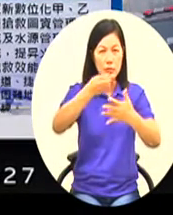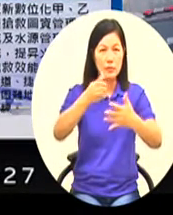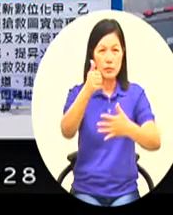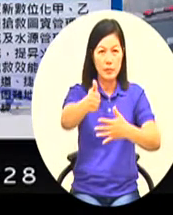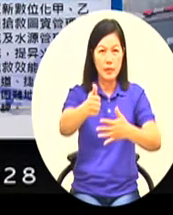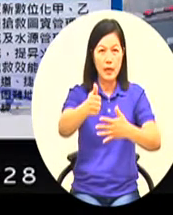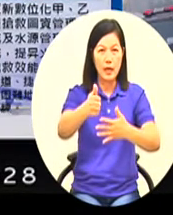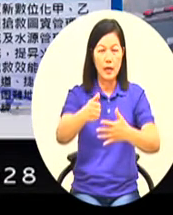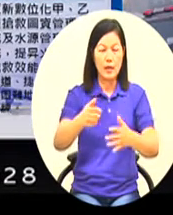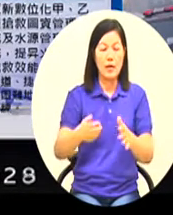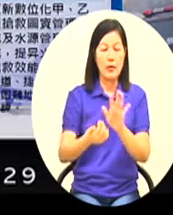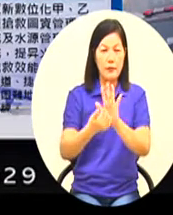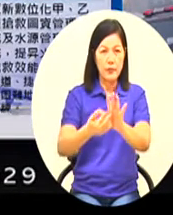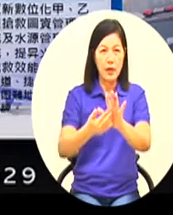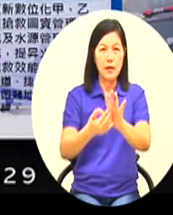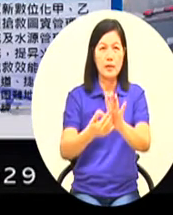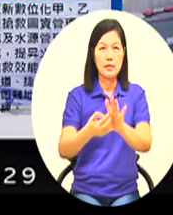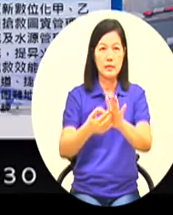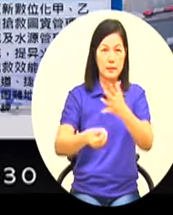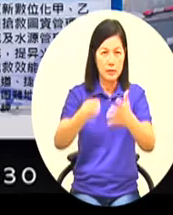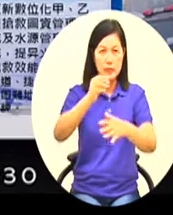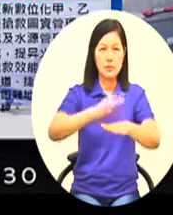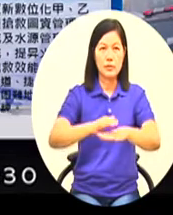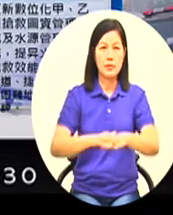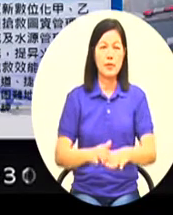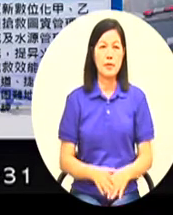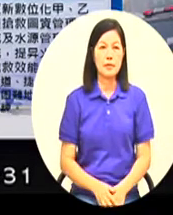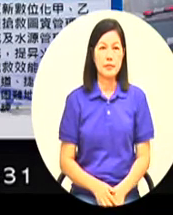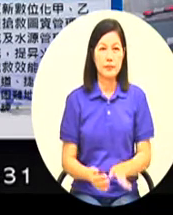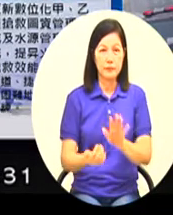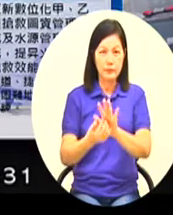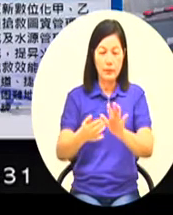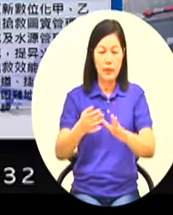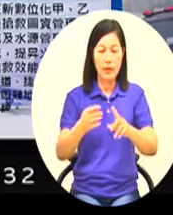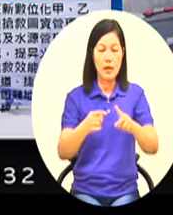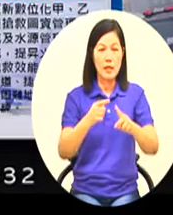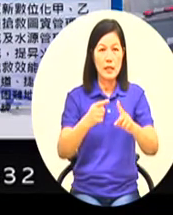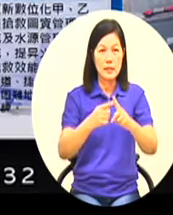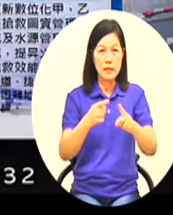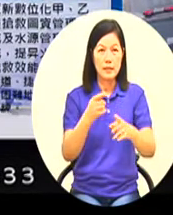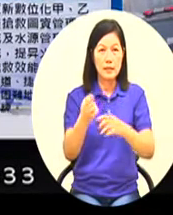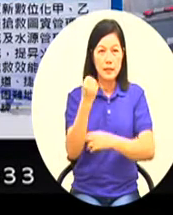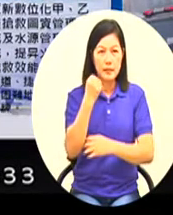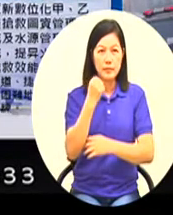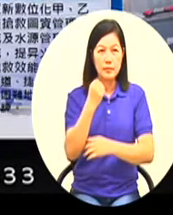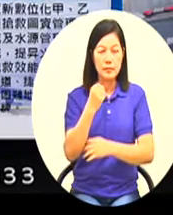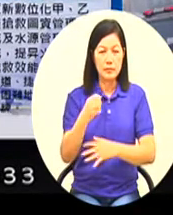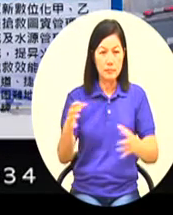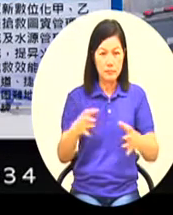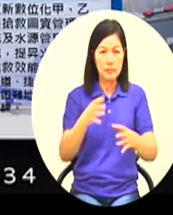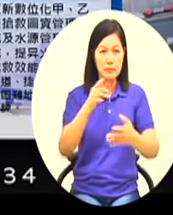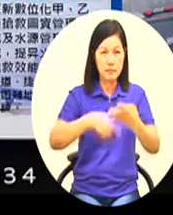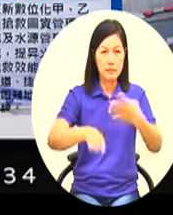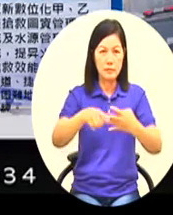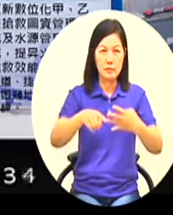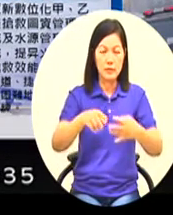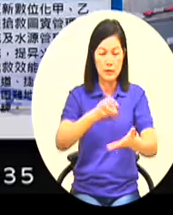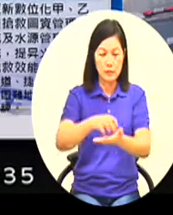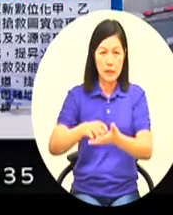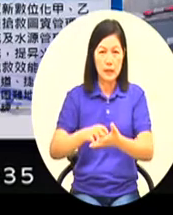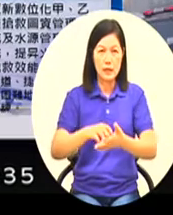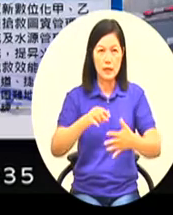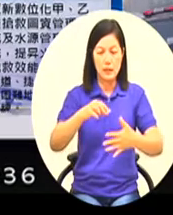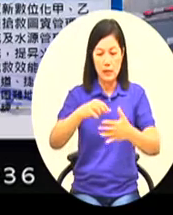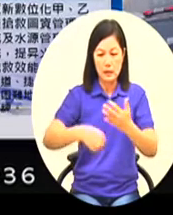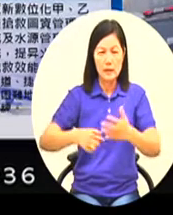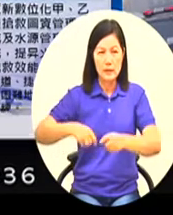效能，精实人脸信任，强化救灾救助人力，遴选优秀同仁办理救助信任，另规划办理三